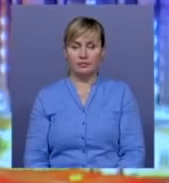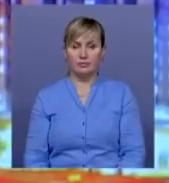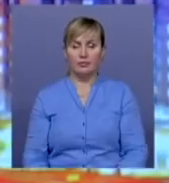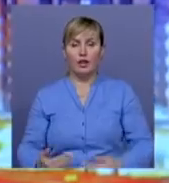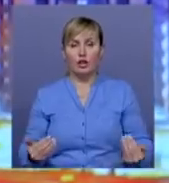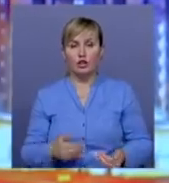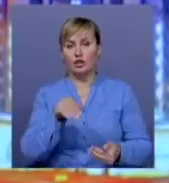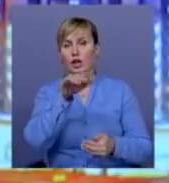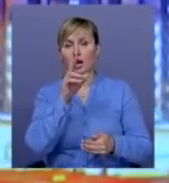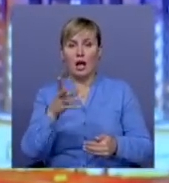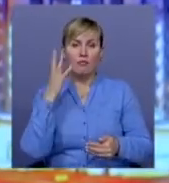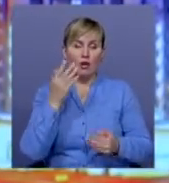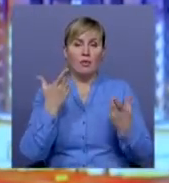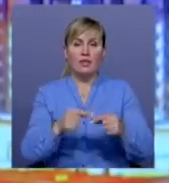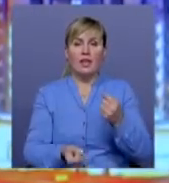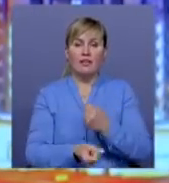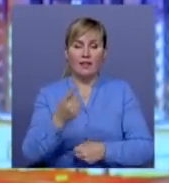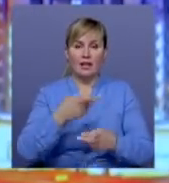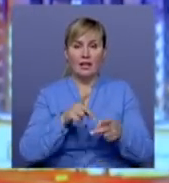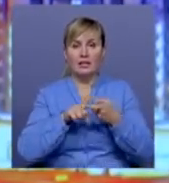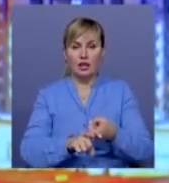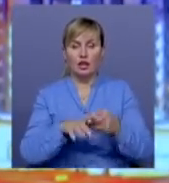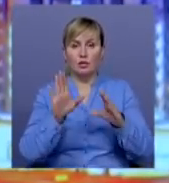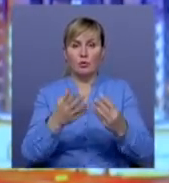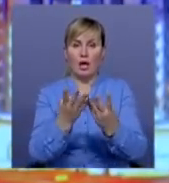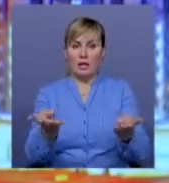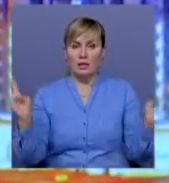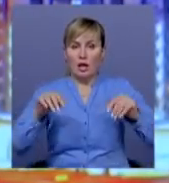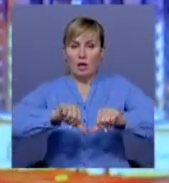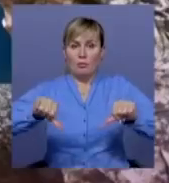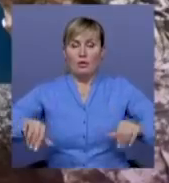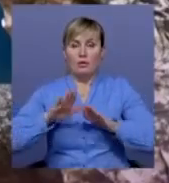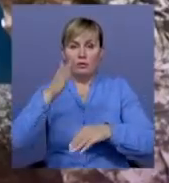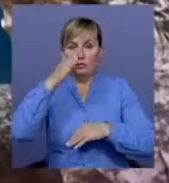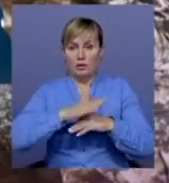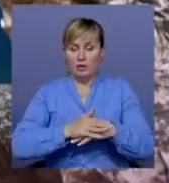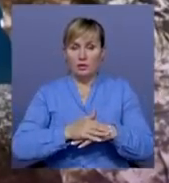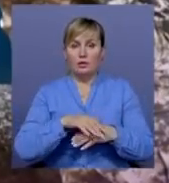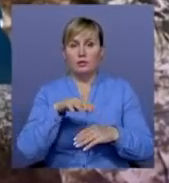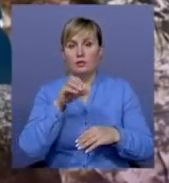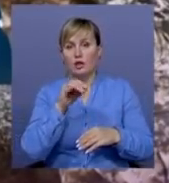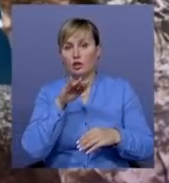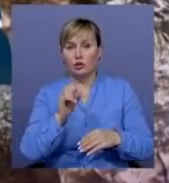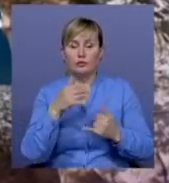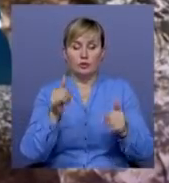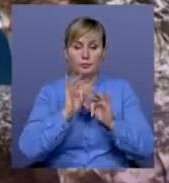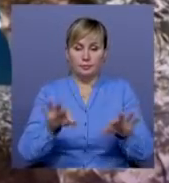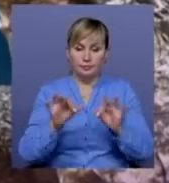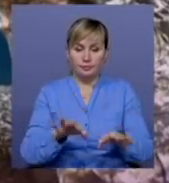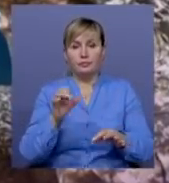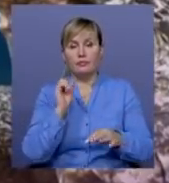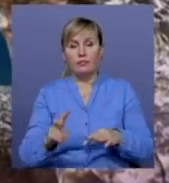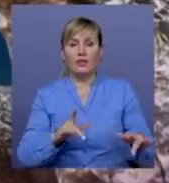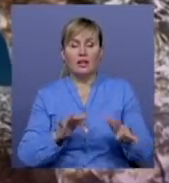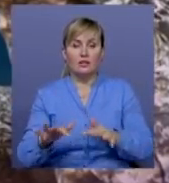Жилые комплексы Алматы, где выявили инфицированных, будут оцеплены. Заместитель акима города Ержан Бабакумаров сегодня дал разъяснение, как